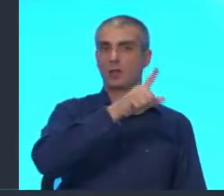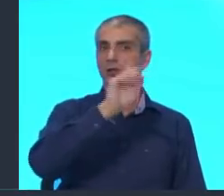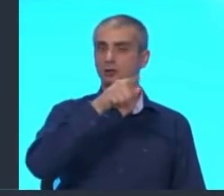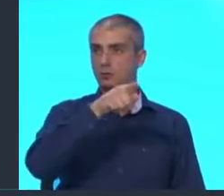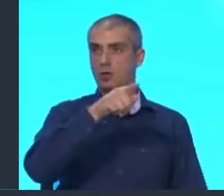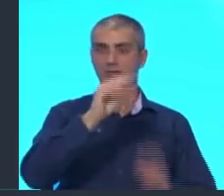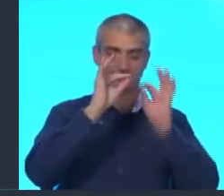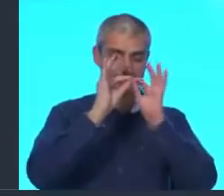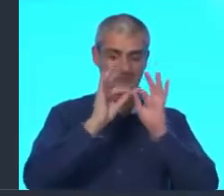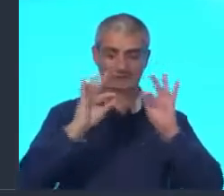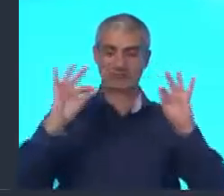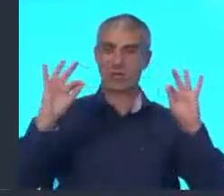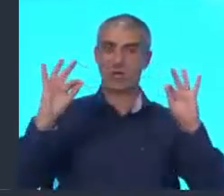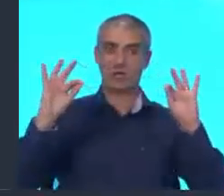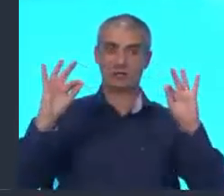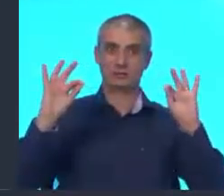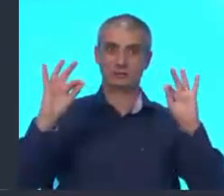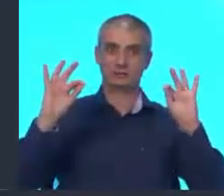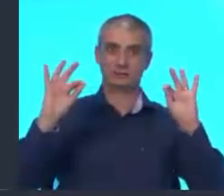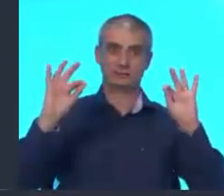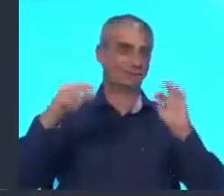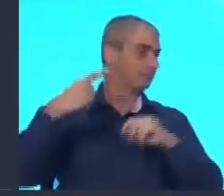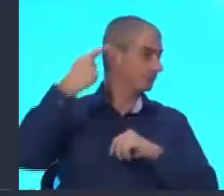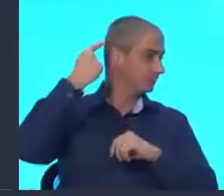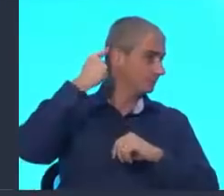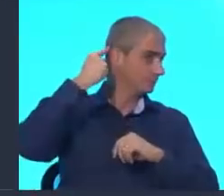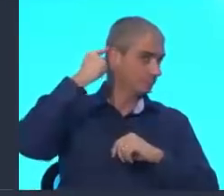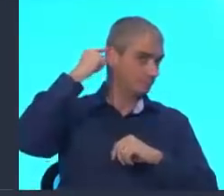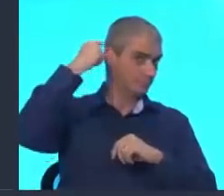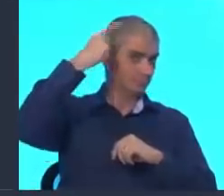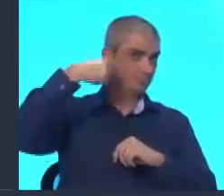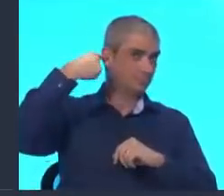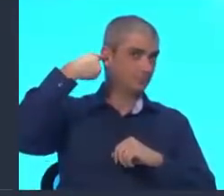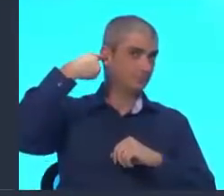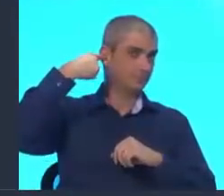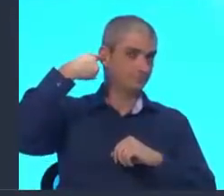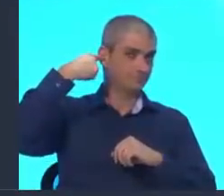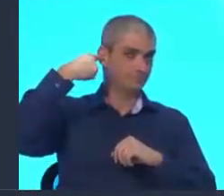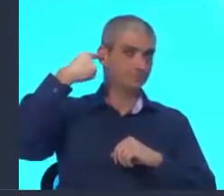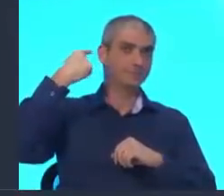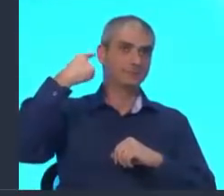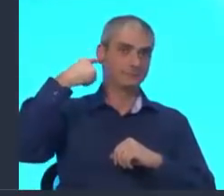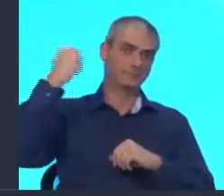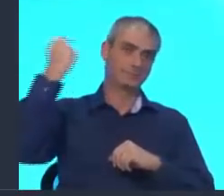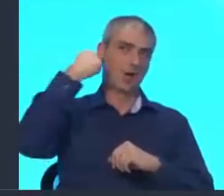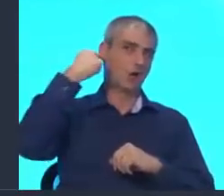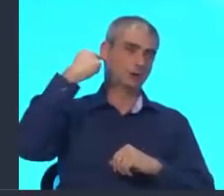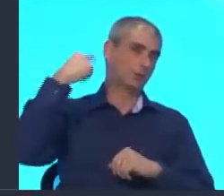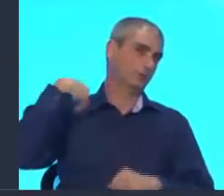יש כאן צינור שמהסוללה זה מעביר לדבר הזה, ומהדבר הזה זה מעביר